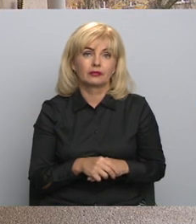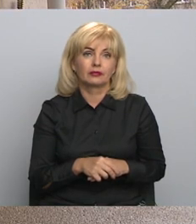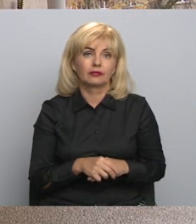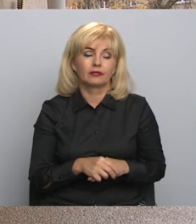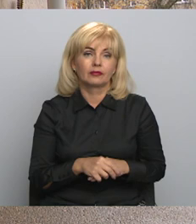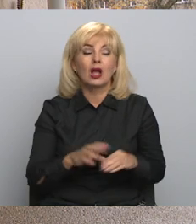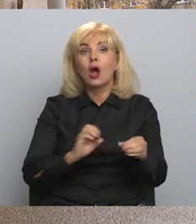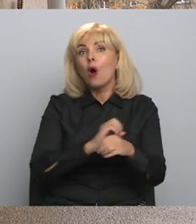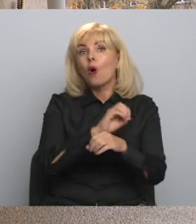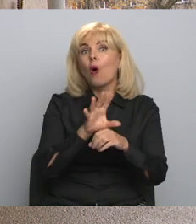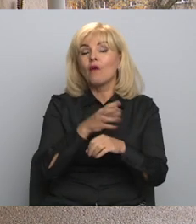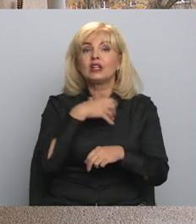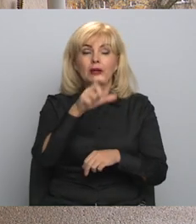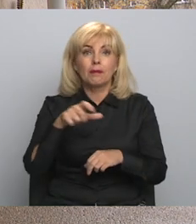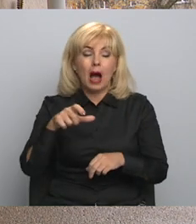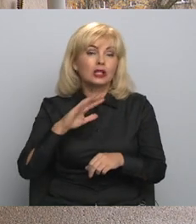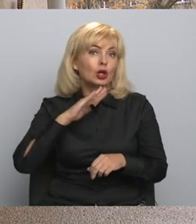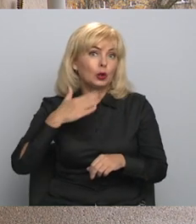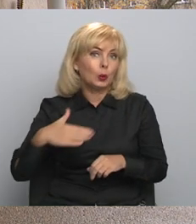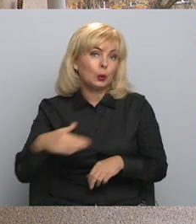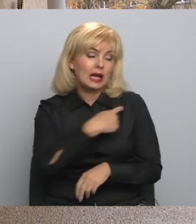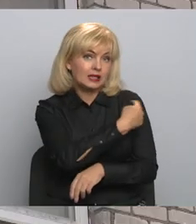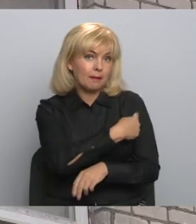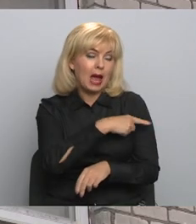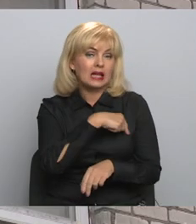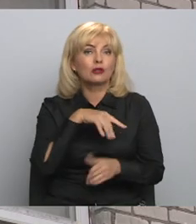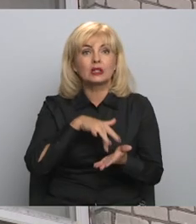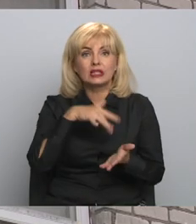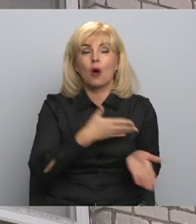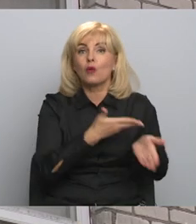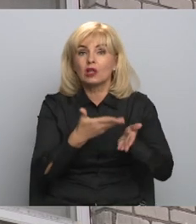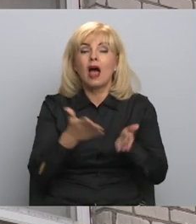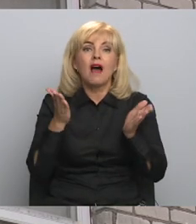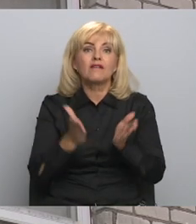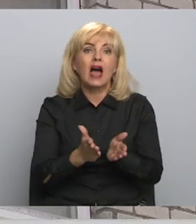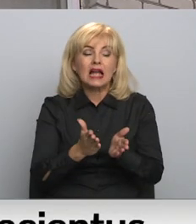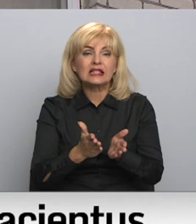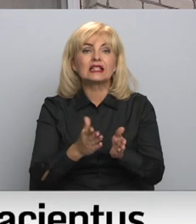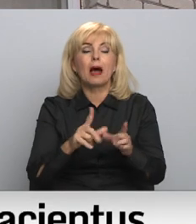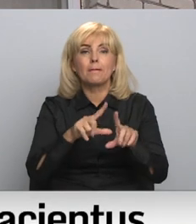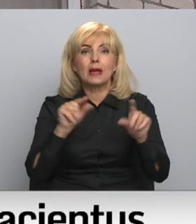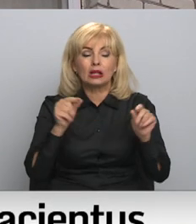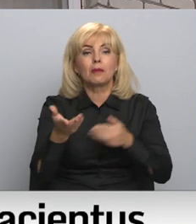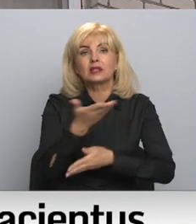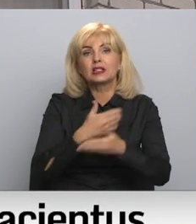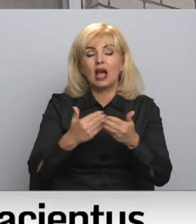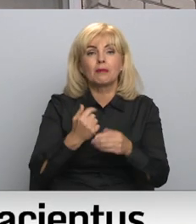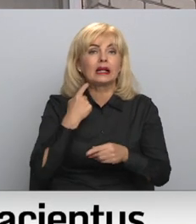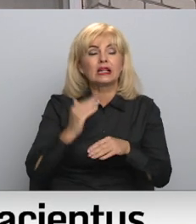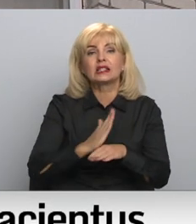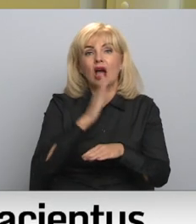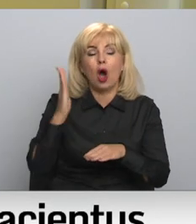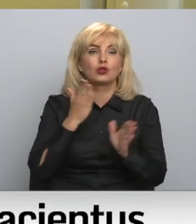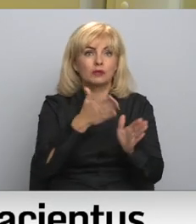Plānos, ka Covid-19 pacientus Latvijas jūras medicīnas centrs uzņems Vecnograva klīnikā sadarbībā ar Rīgas Austrumu slimnīcu.